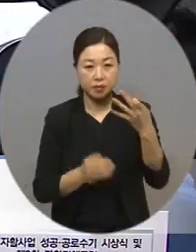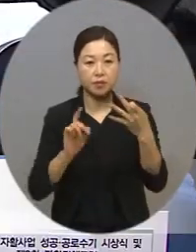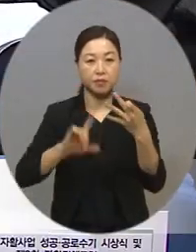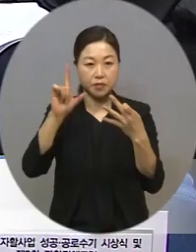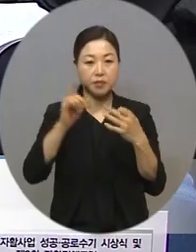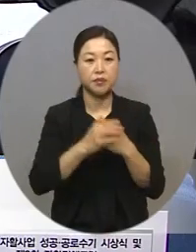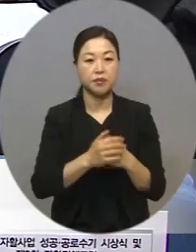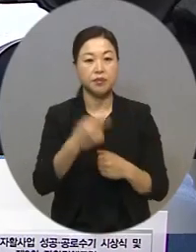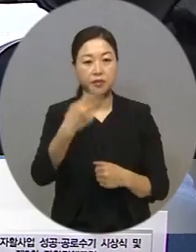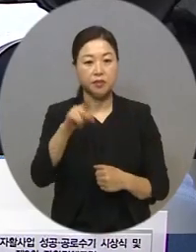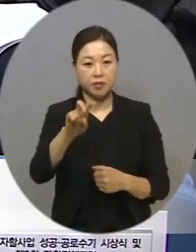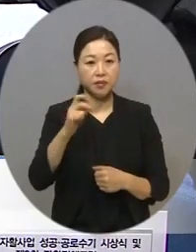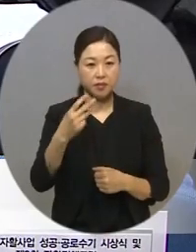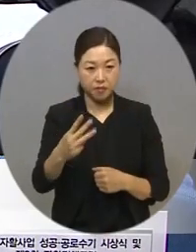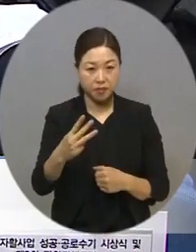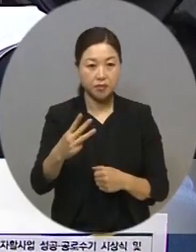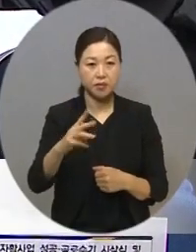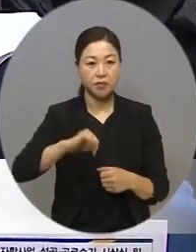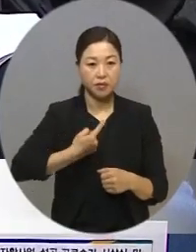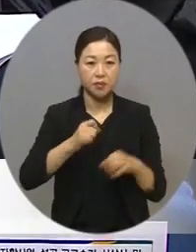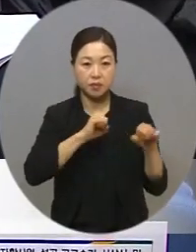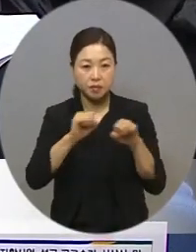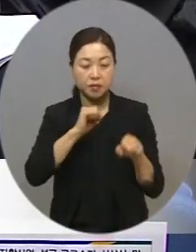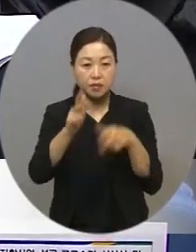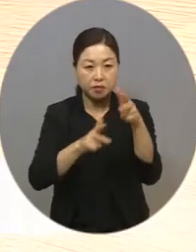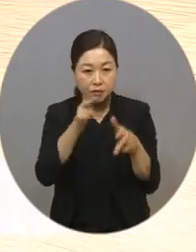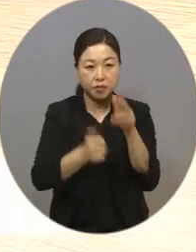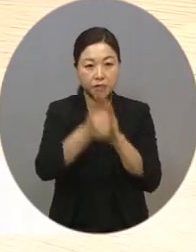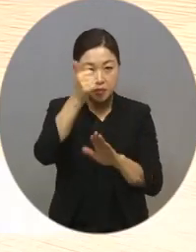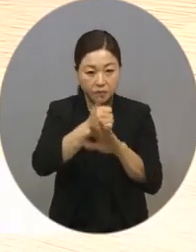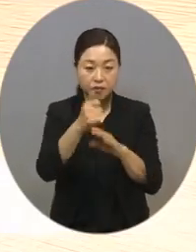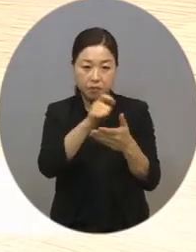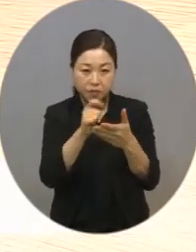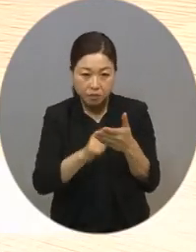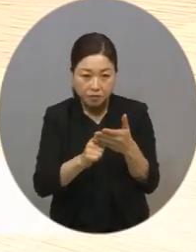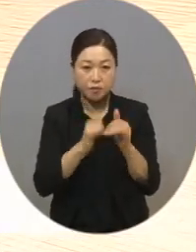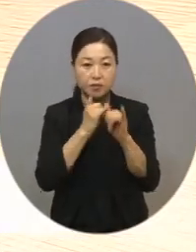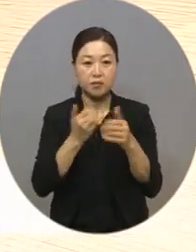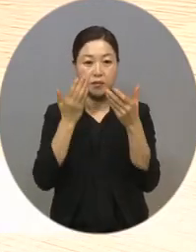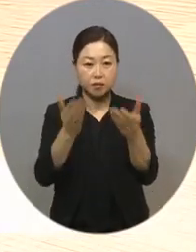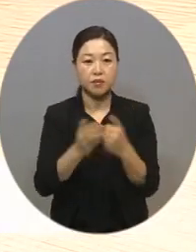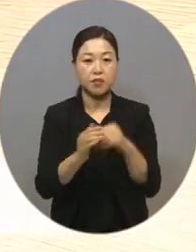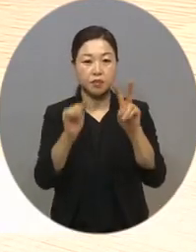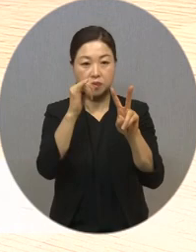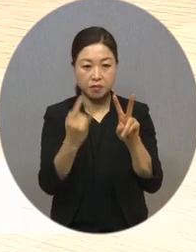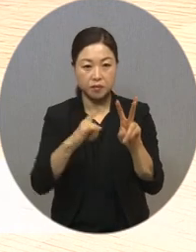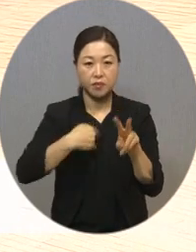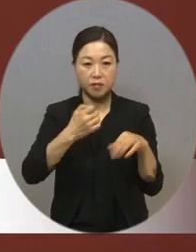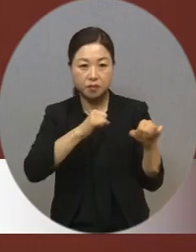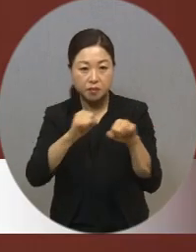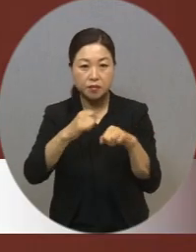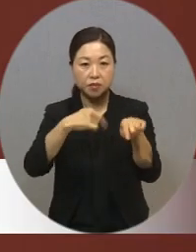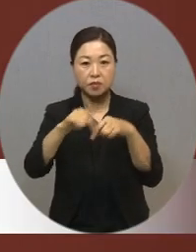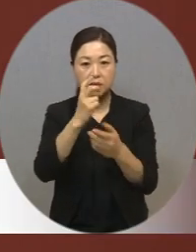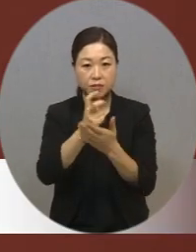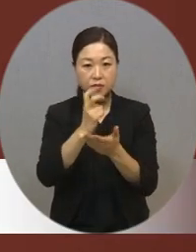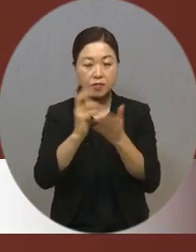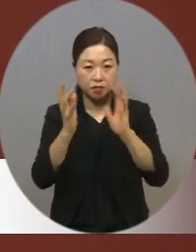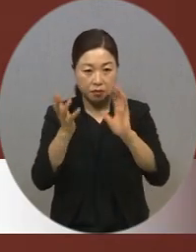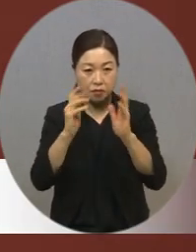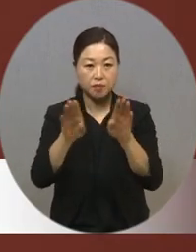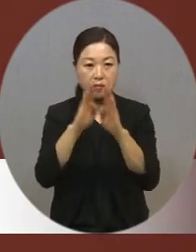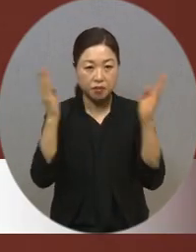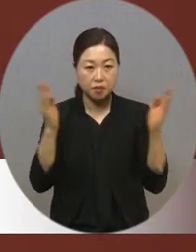2023 자활 사업 성공 공로 수기 시상식 및 제 2회 자활 정책 포럼이 열렸습니다 이날 행사를